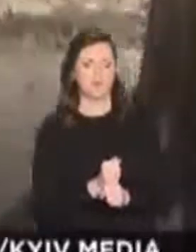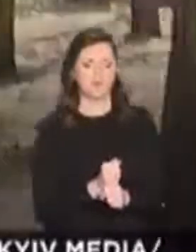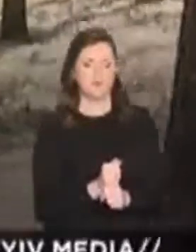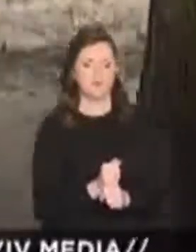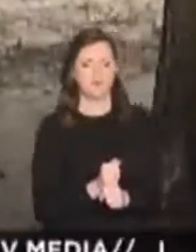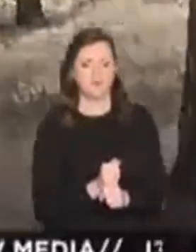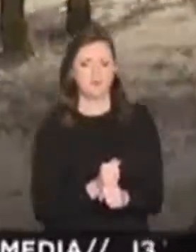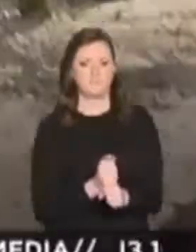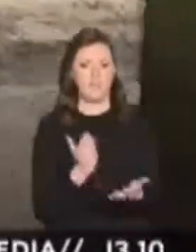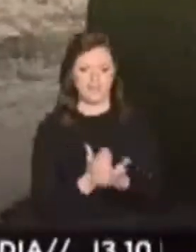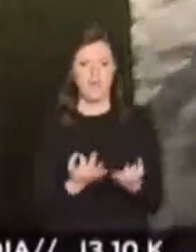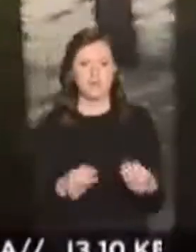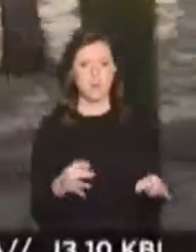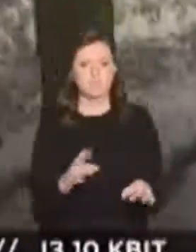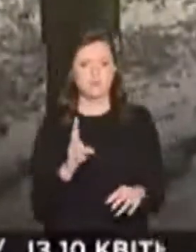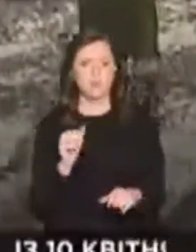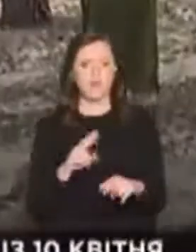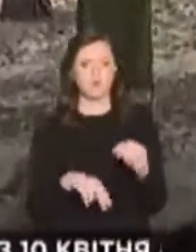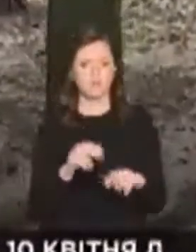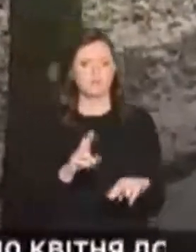зараз дозволи на будівництво?